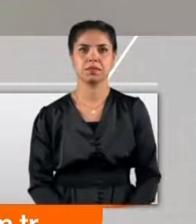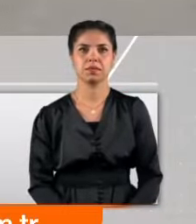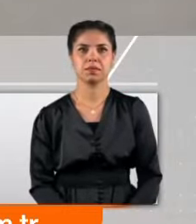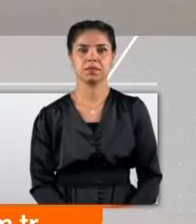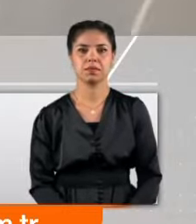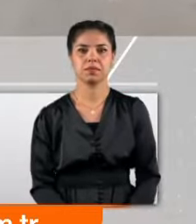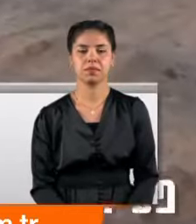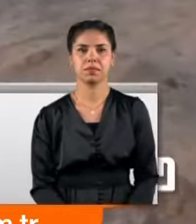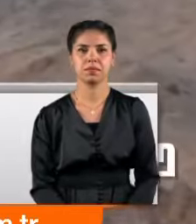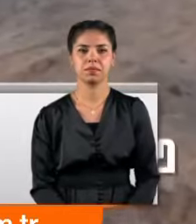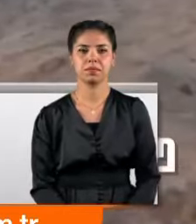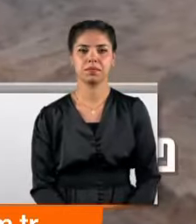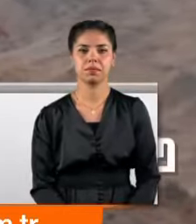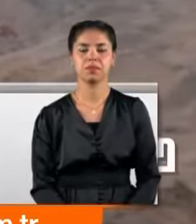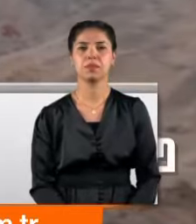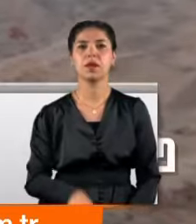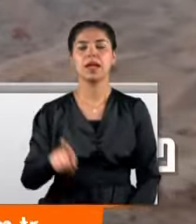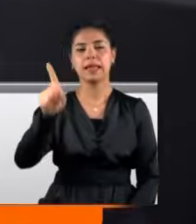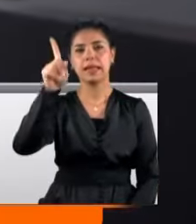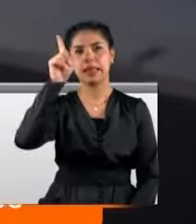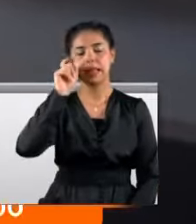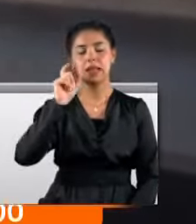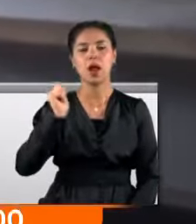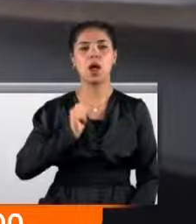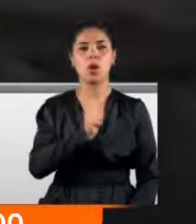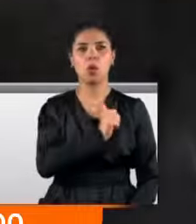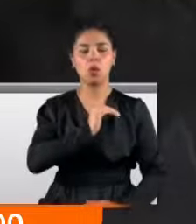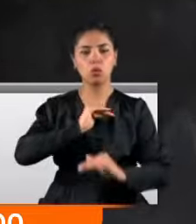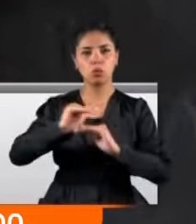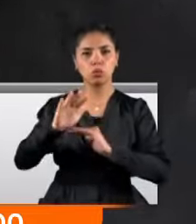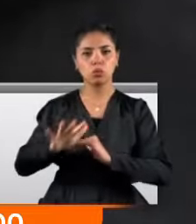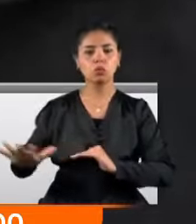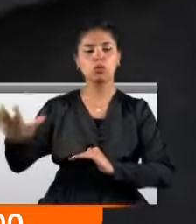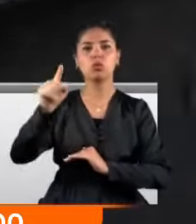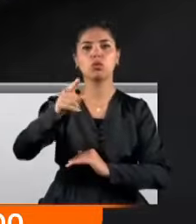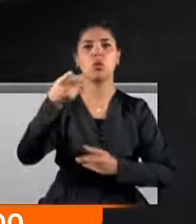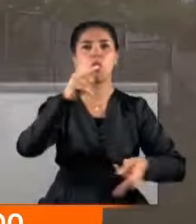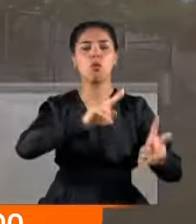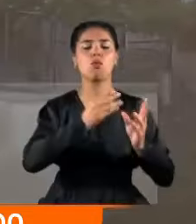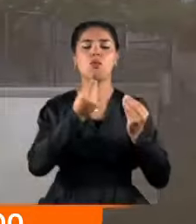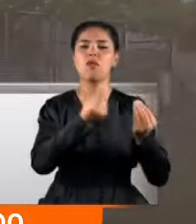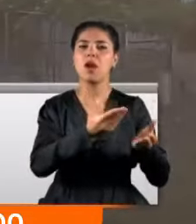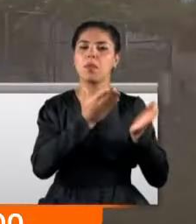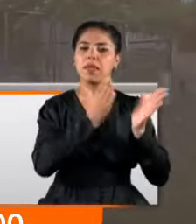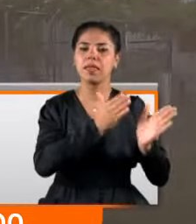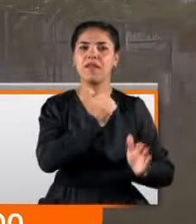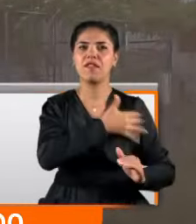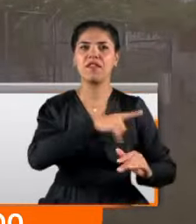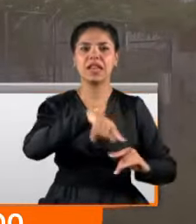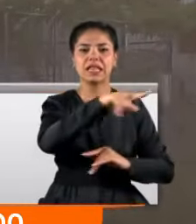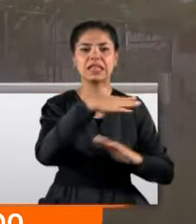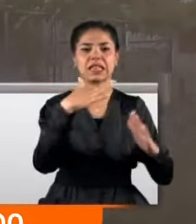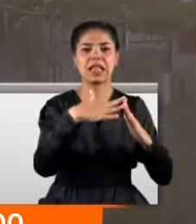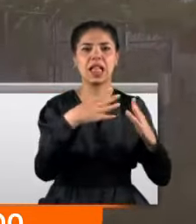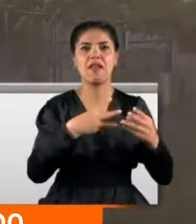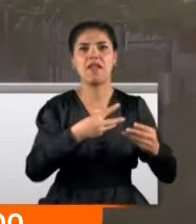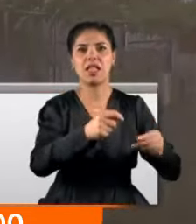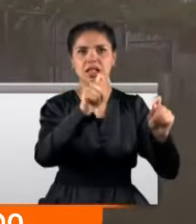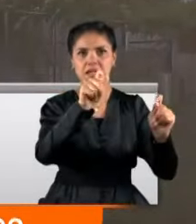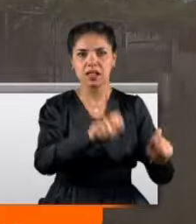var. İşgal ordusu Gazze'de kan dökmeye devam ediyor. Öldürdükleri Filistinlilerin evlerini bile yerle bir